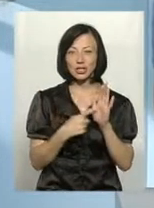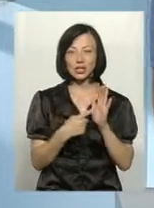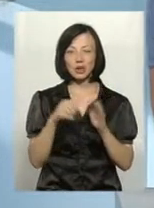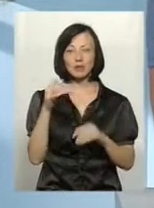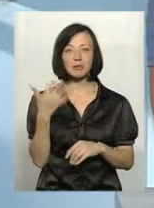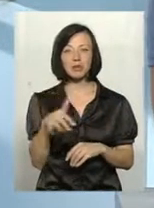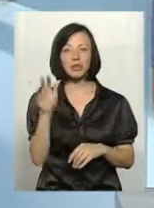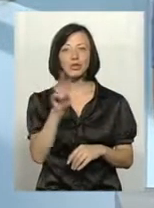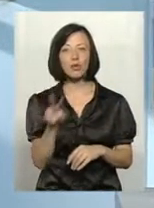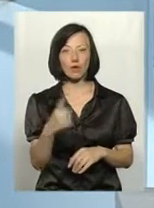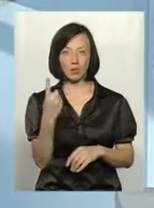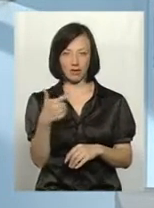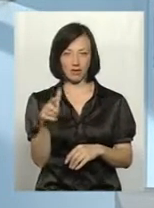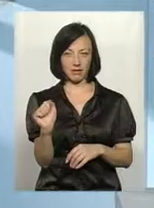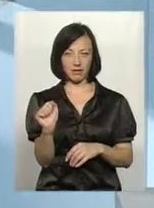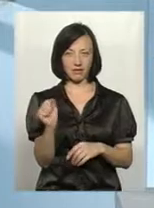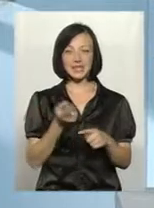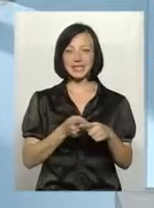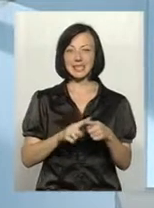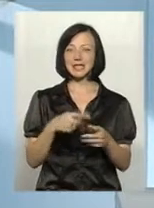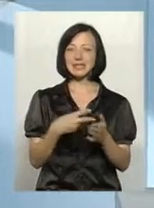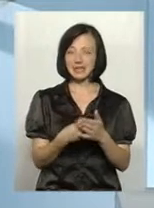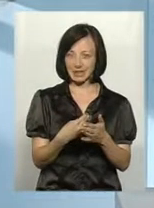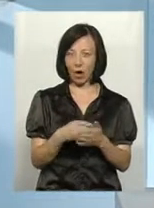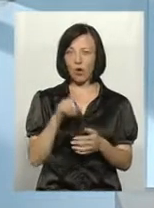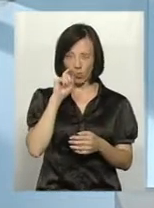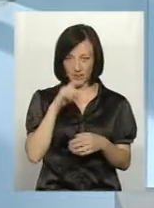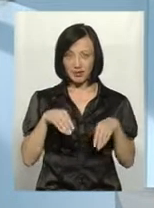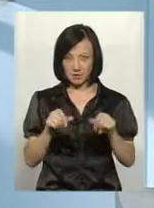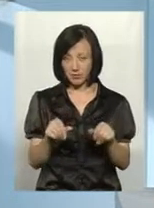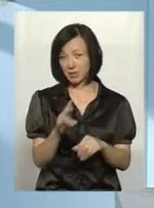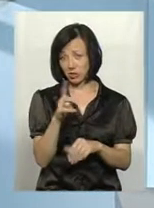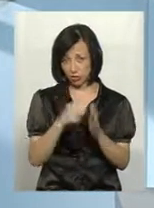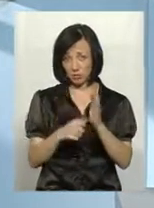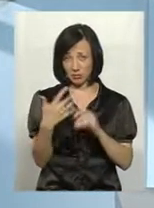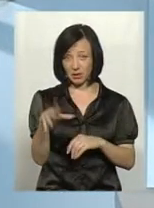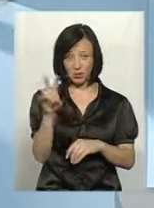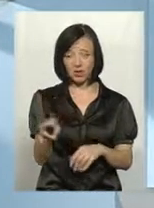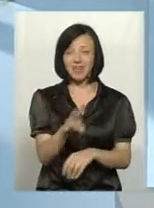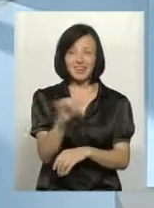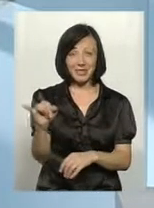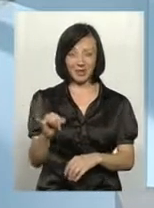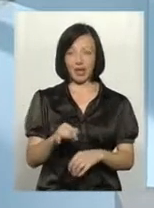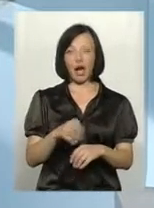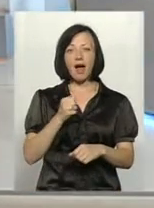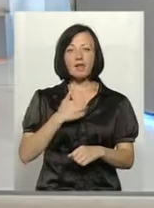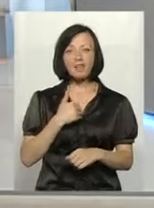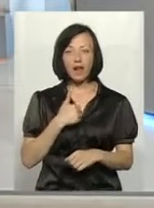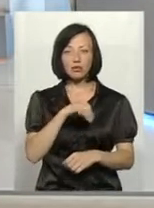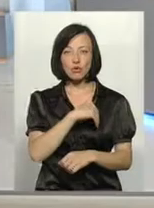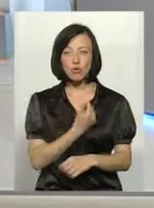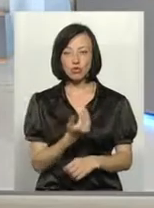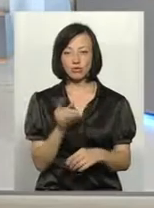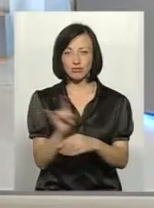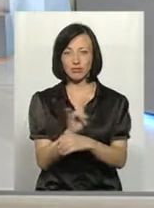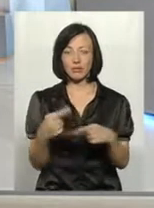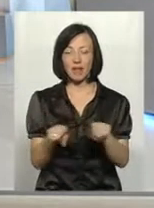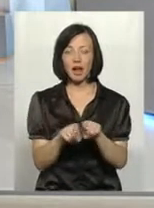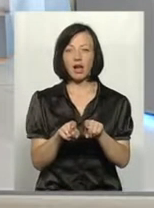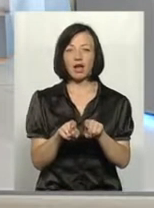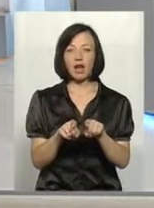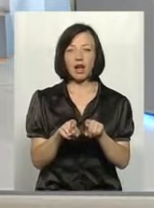650 доларів за 1 гектар. Це ціна української землі 650 доларів? Ні, звичайно. Тому, але нас і хочуть вести в такий ринок